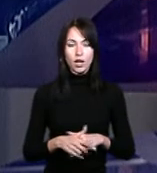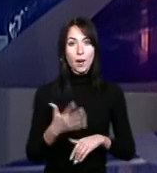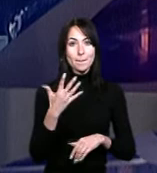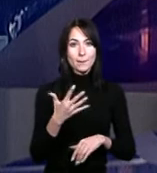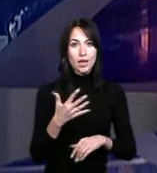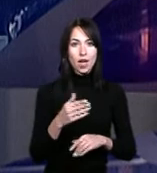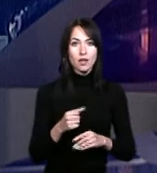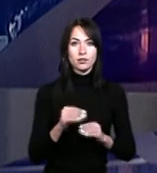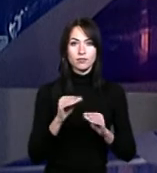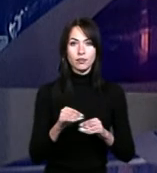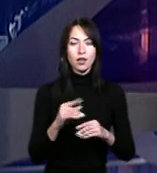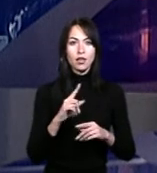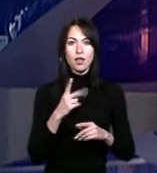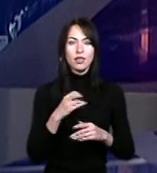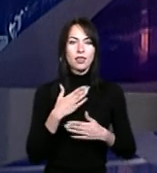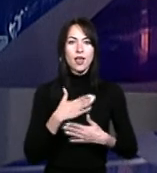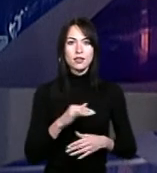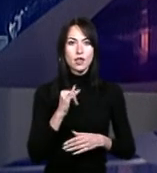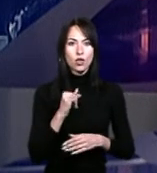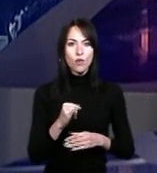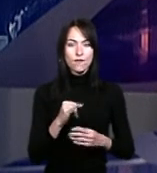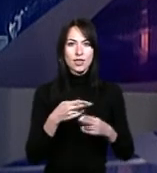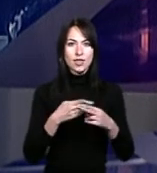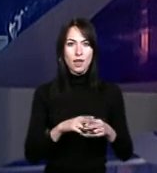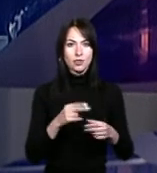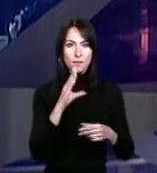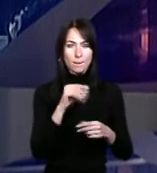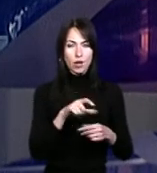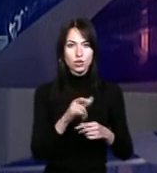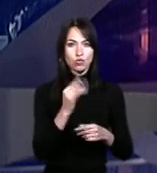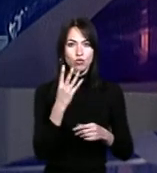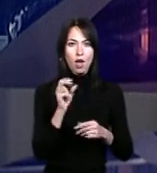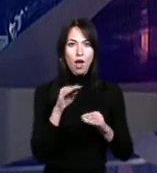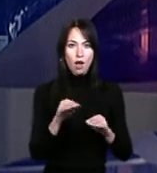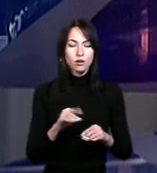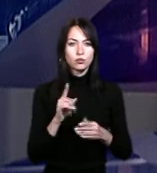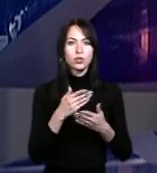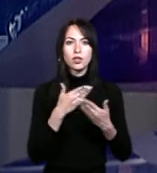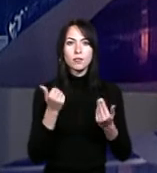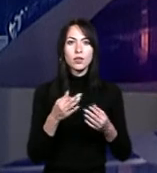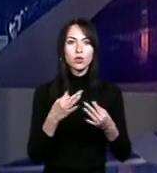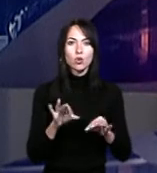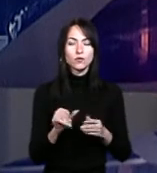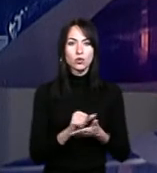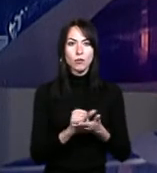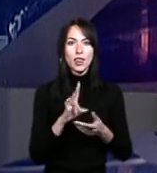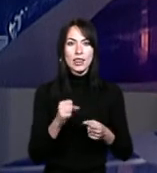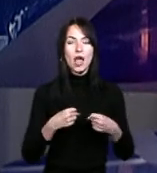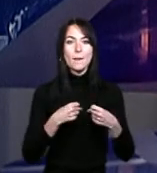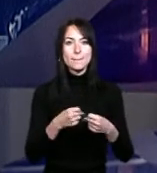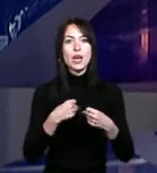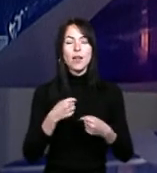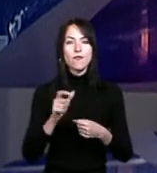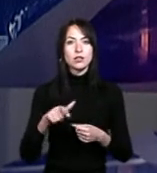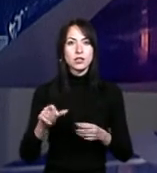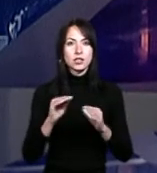П'ять постанов через незадовільний технічний стан маршрутних автобусів та 4 акти через відсутність дозвільних документів на перевезення